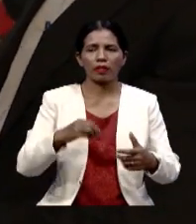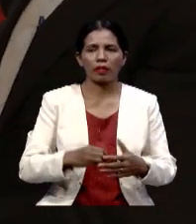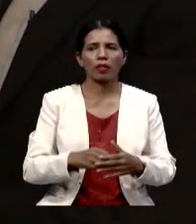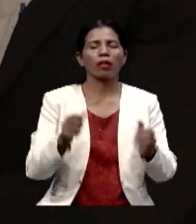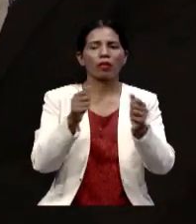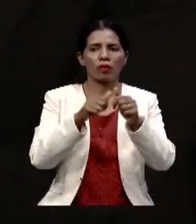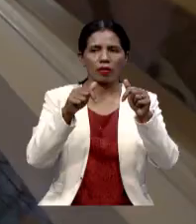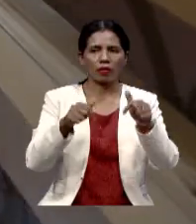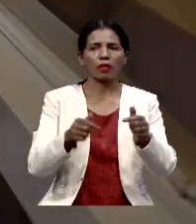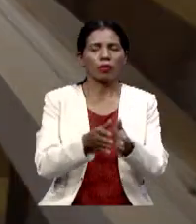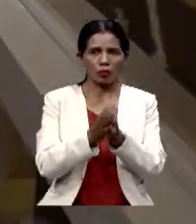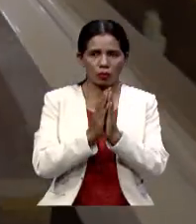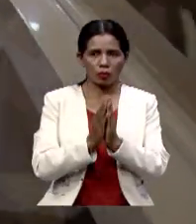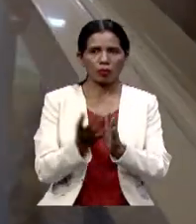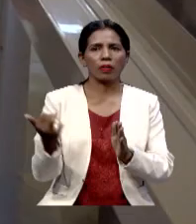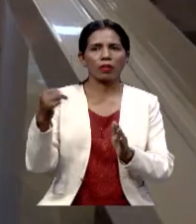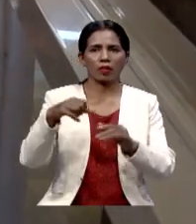honuné, husu para bele,